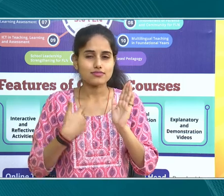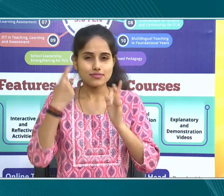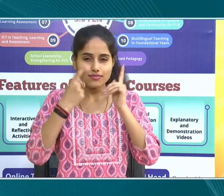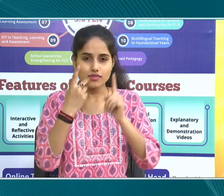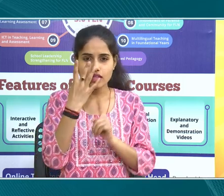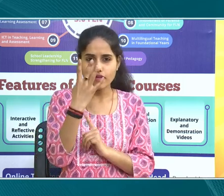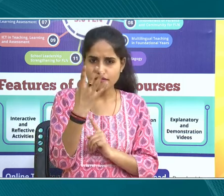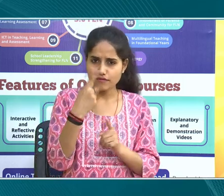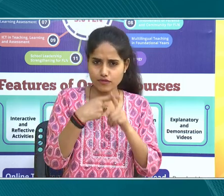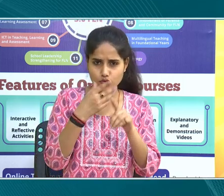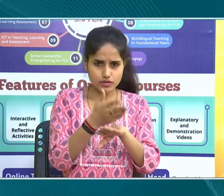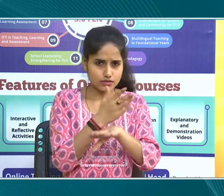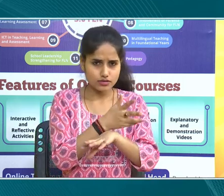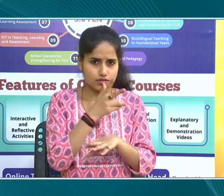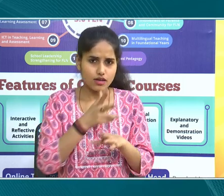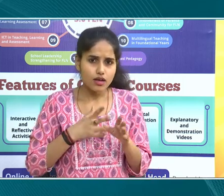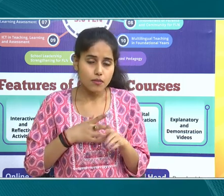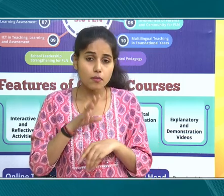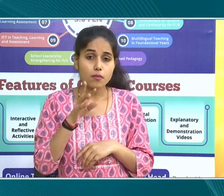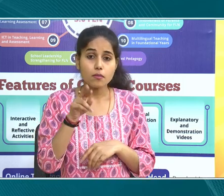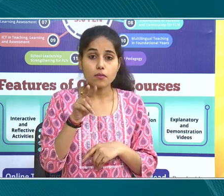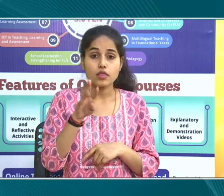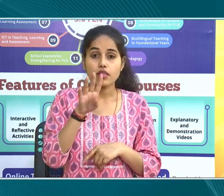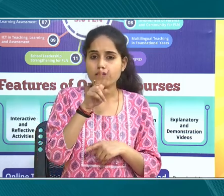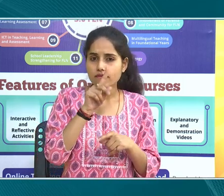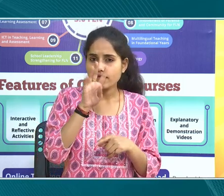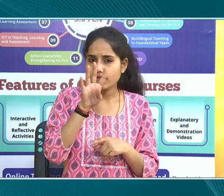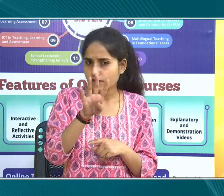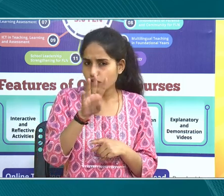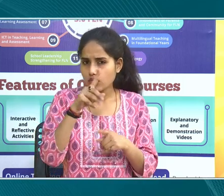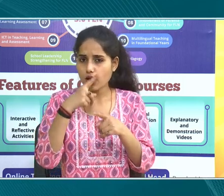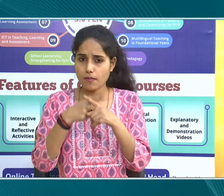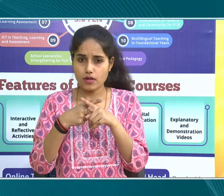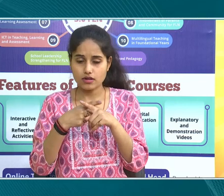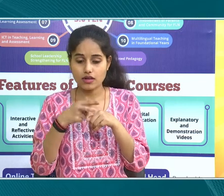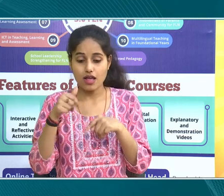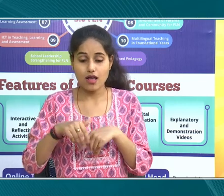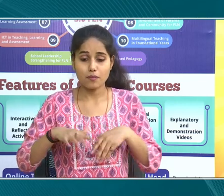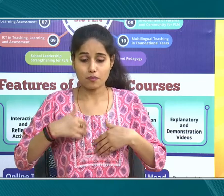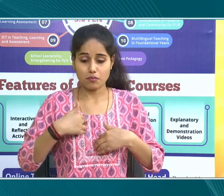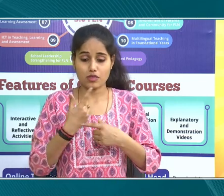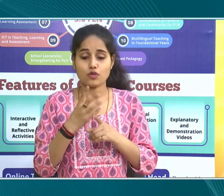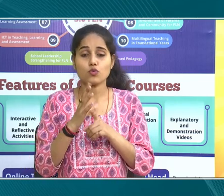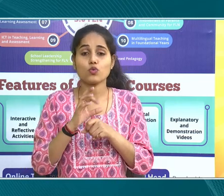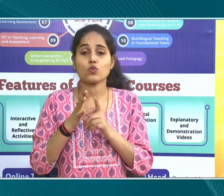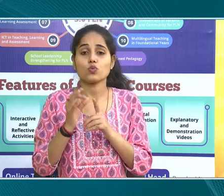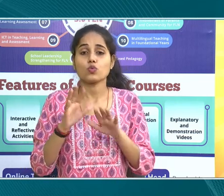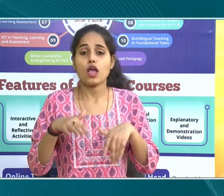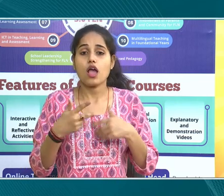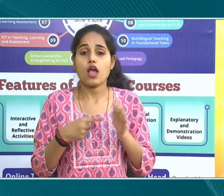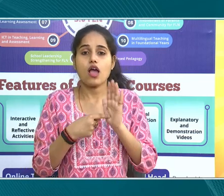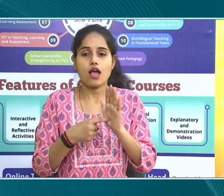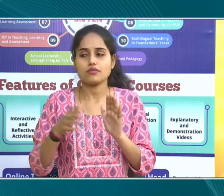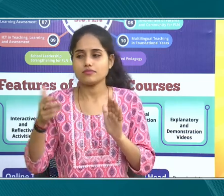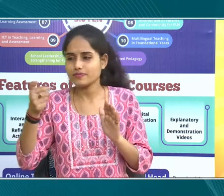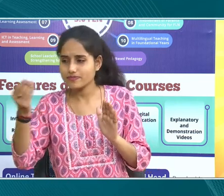आपने बोला था यानी की फोर का मल्टीप्लिकेशन था वो अब मैंने किया कैसे है ये बिल्कुल